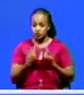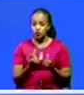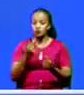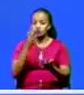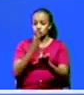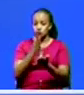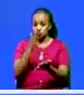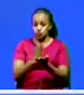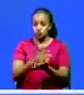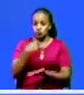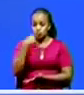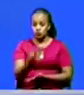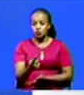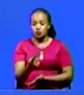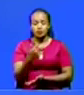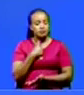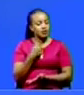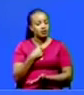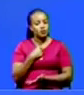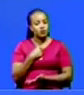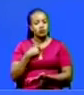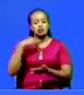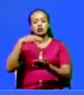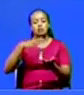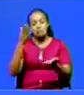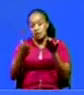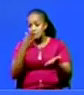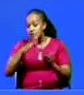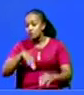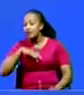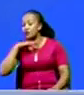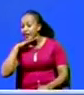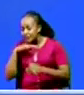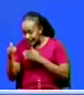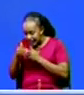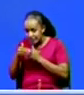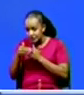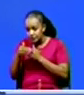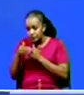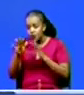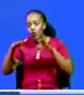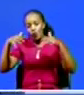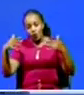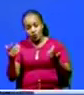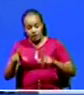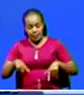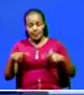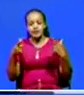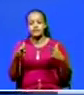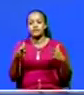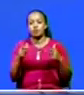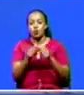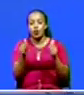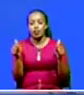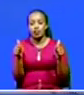that nilikuwa nimefika tipping point. Either ni kufe ama ni rudi, you know, to the land of the